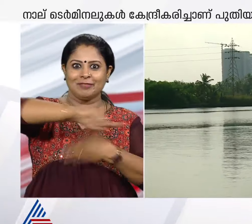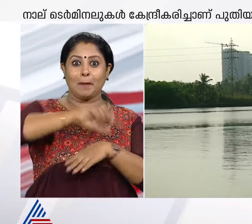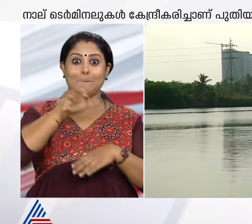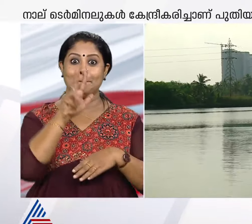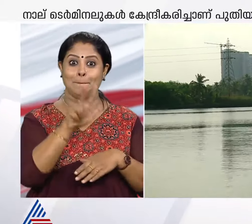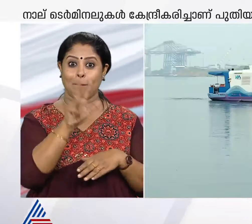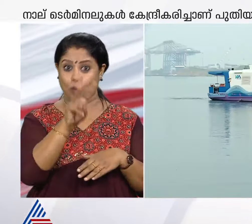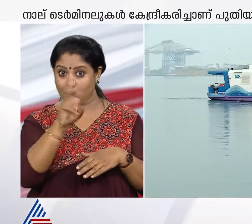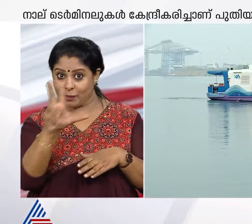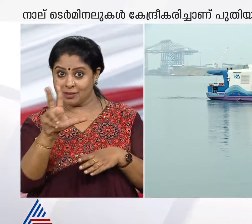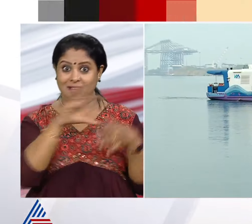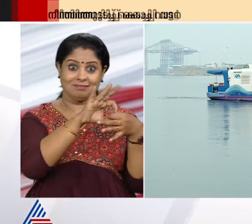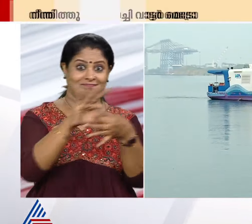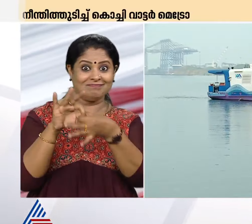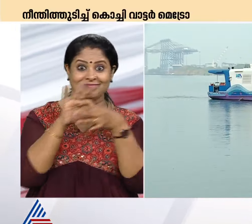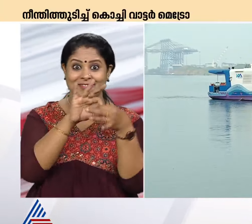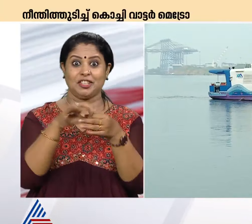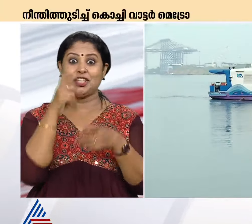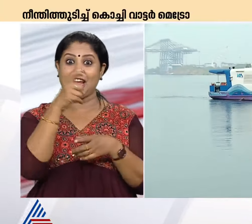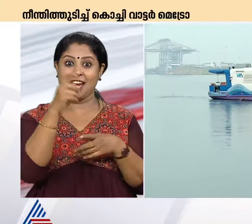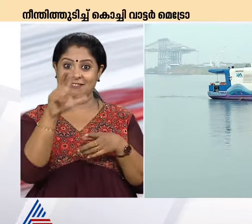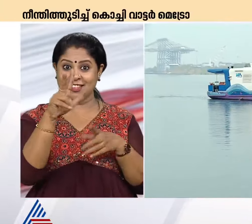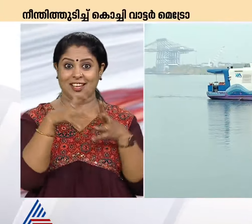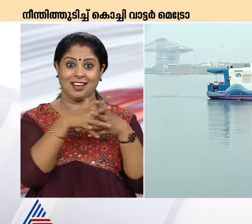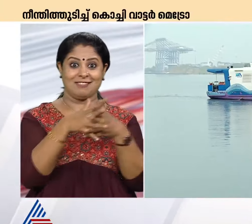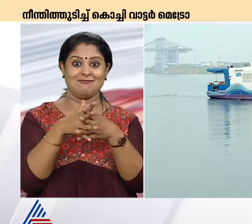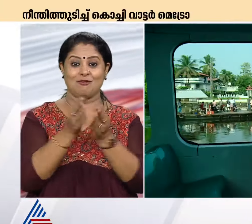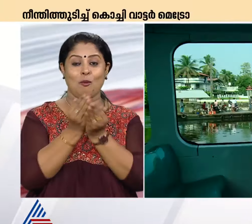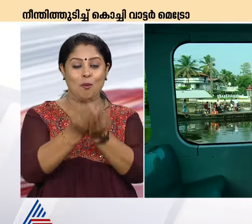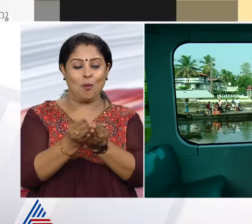38 ടെർമിനലുകൾ ബന്ധിപ്പിച്ച് 78 വാട്ടർ മെട്രോ ബോട്ടുകൾ